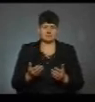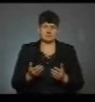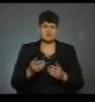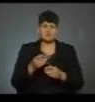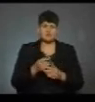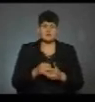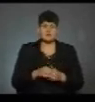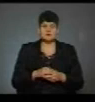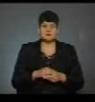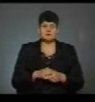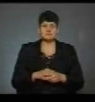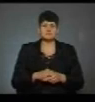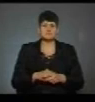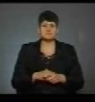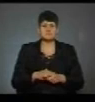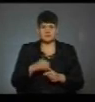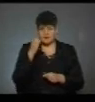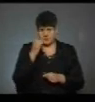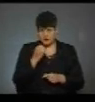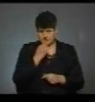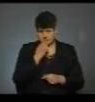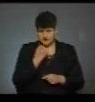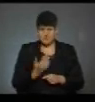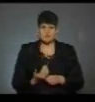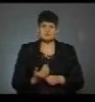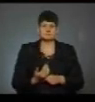випадаюся людям. Дякую за